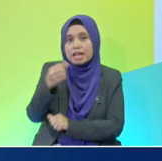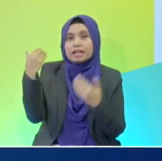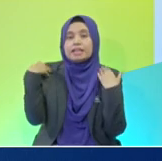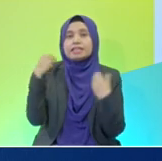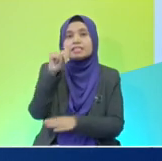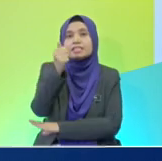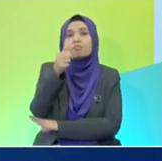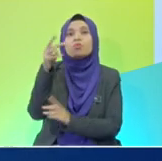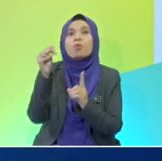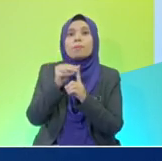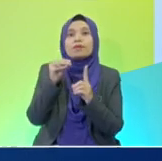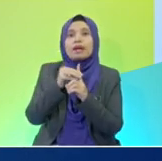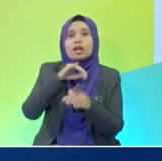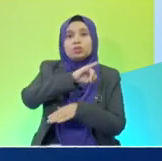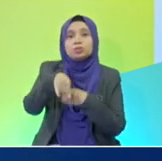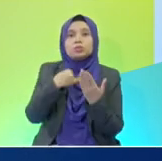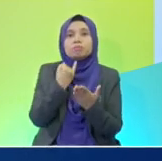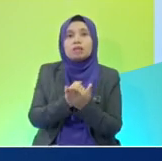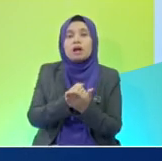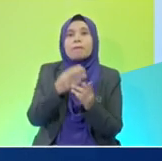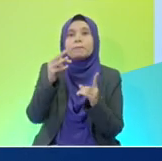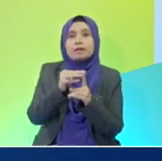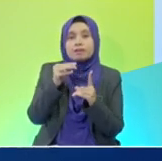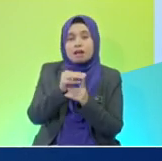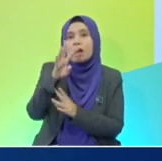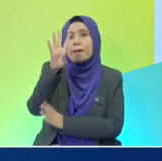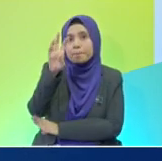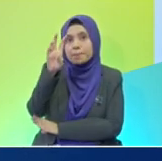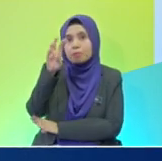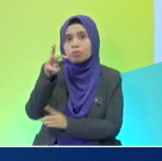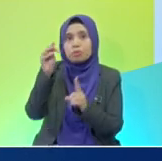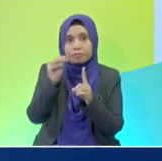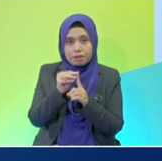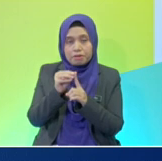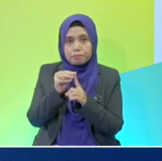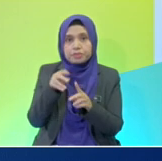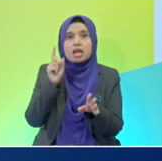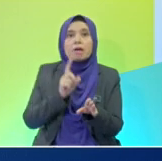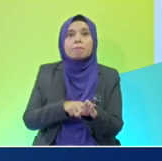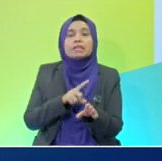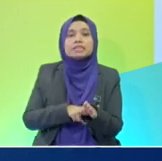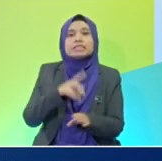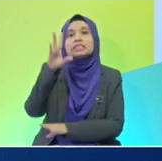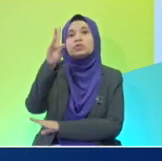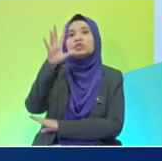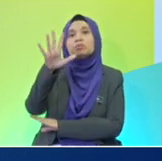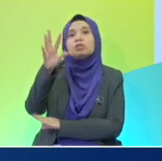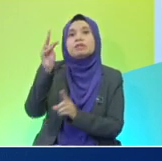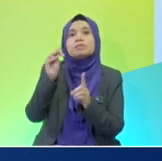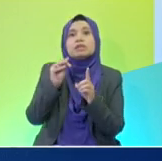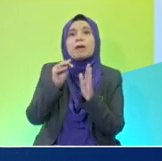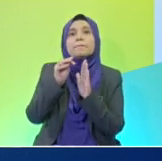maka dekat sini jumlah marka adalah 40 marka Oke kemudian masih cadangan adalah 75 menit